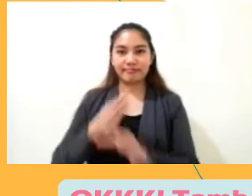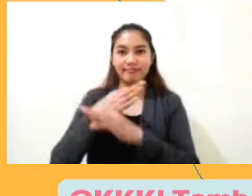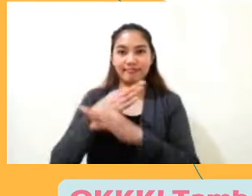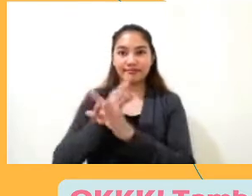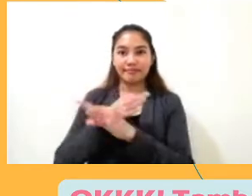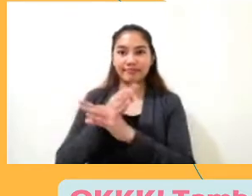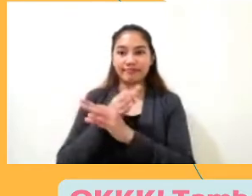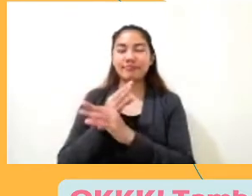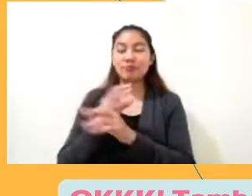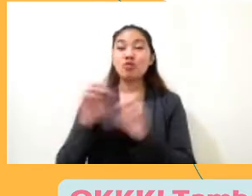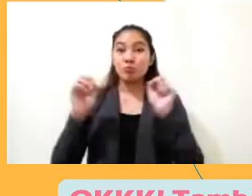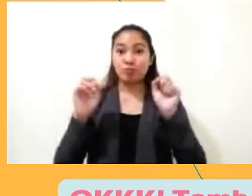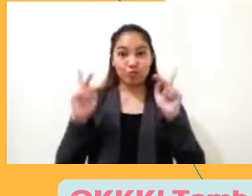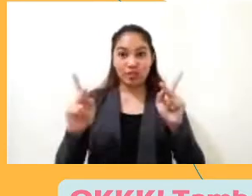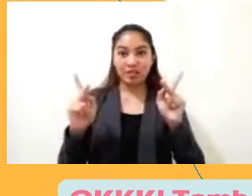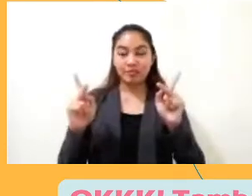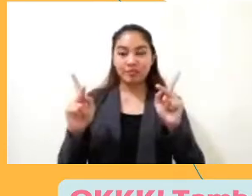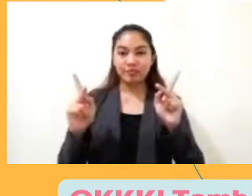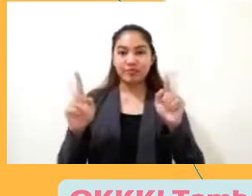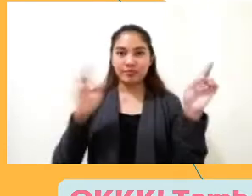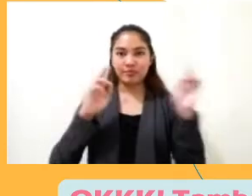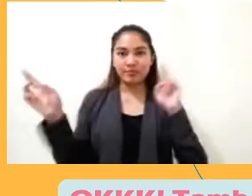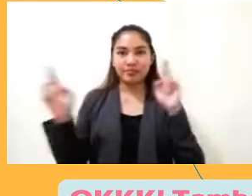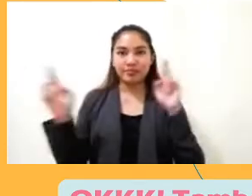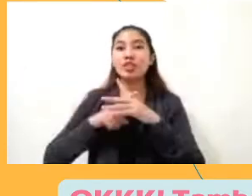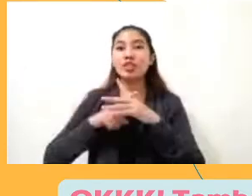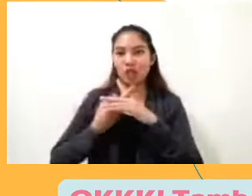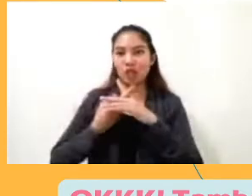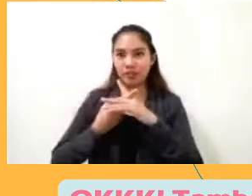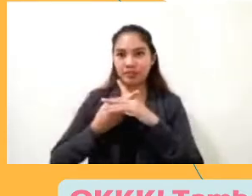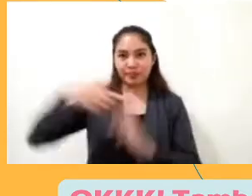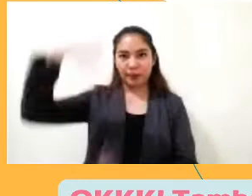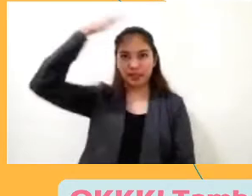Okay, so umpisan ulit natin sa ako, ako, ako.